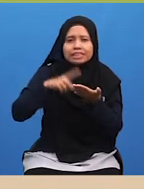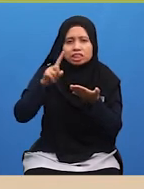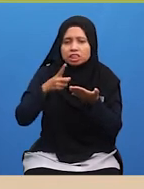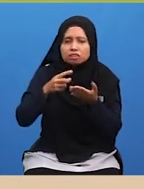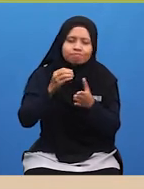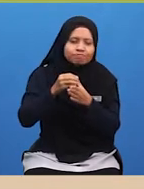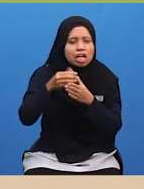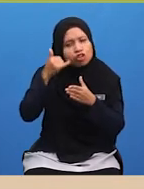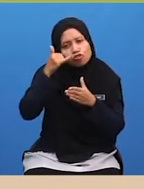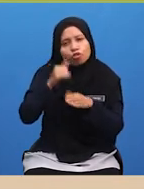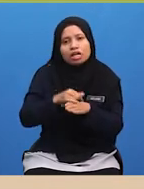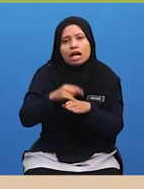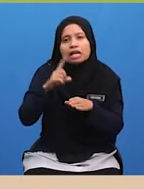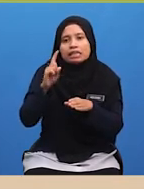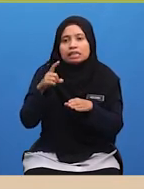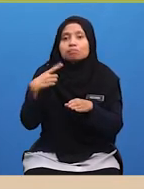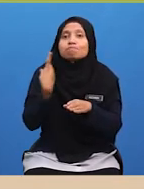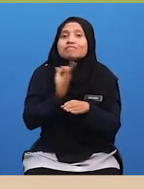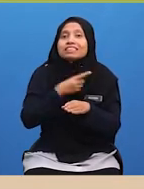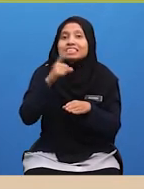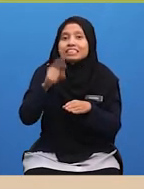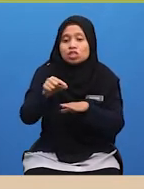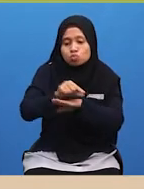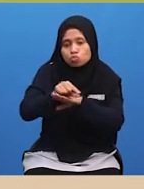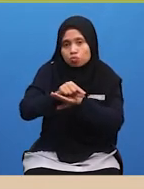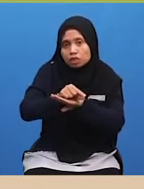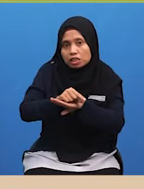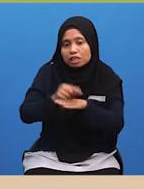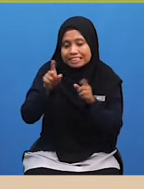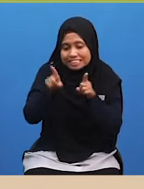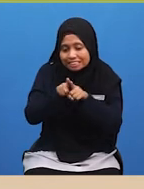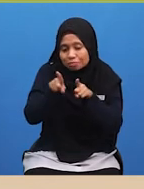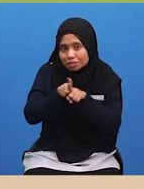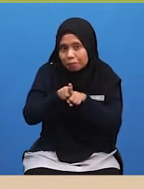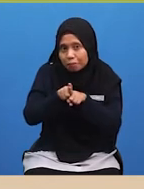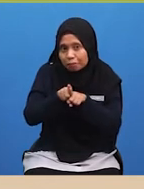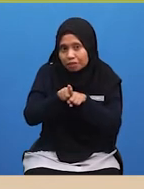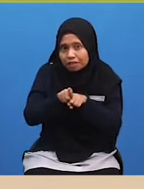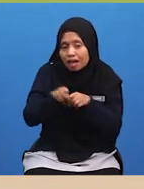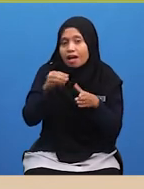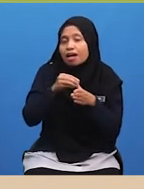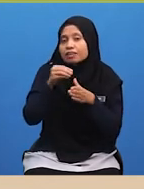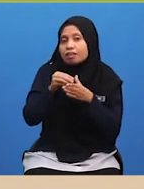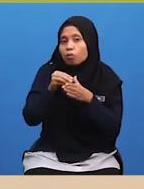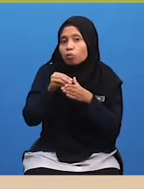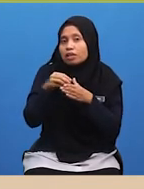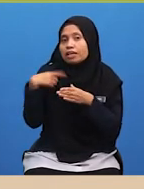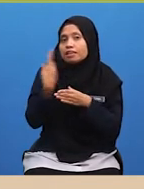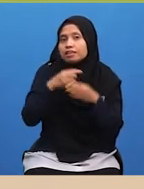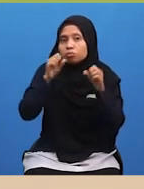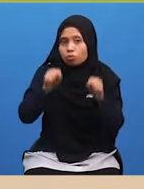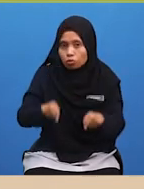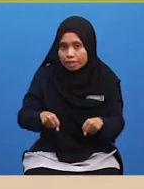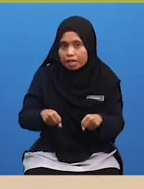atau telefon bimbit, kita hendaklah menggunakan bersama-sama atau